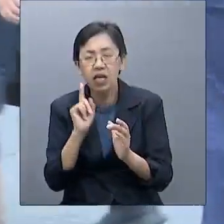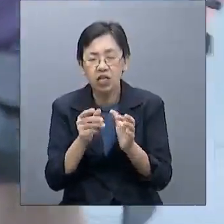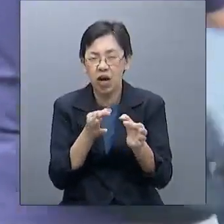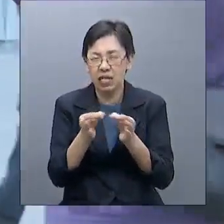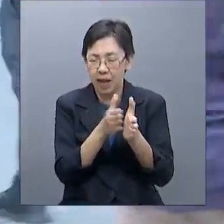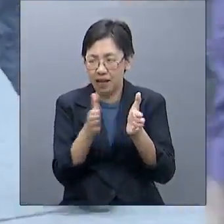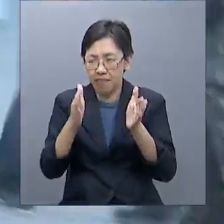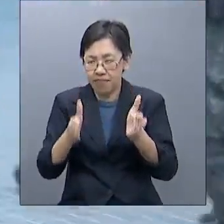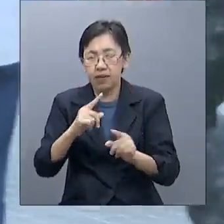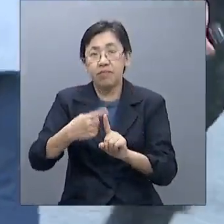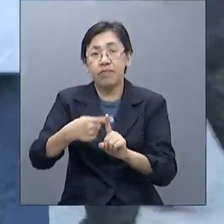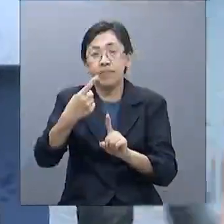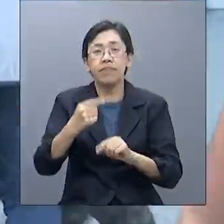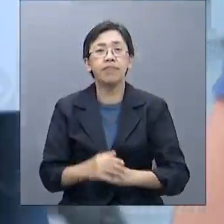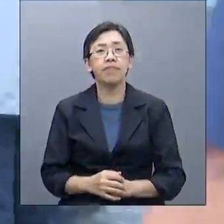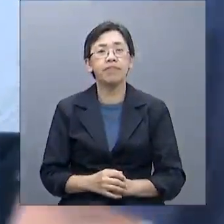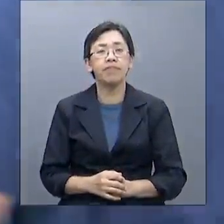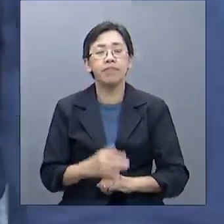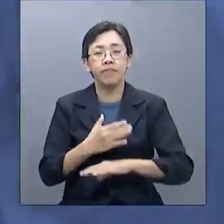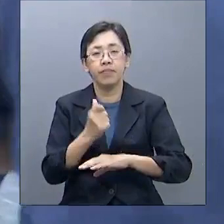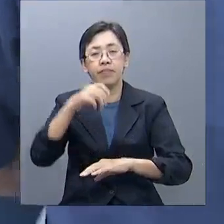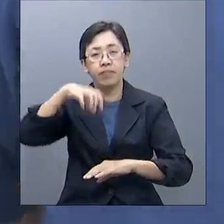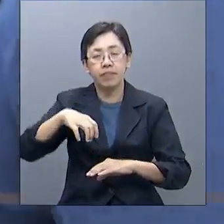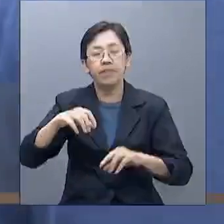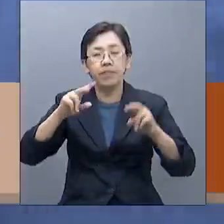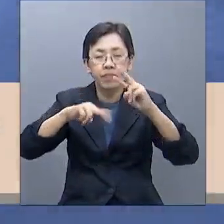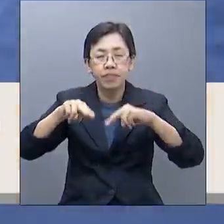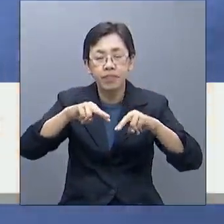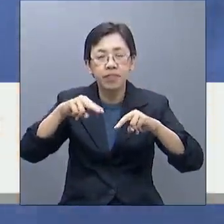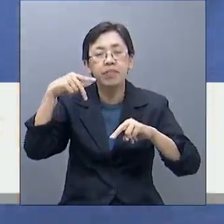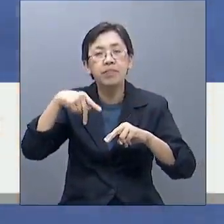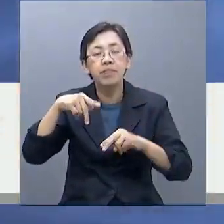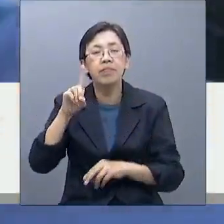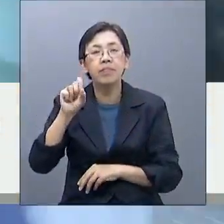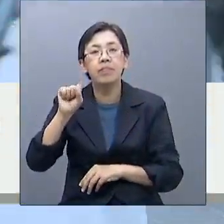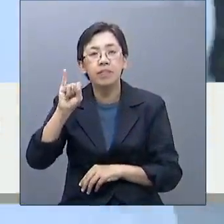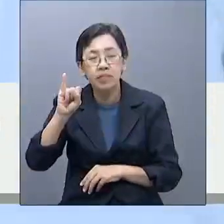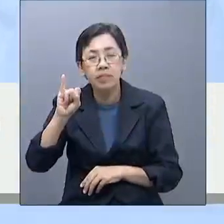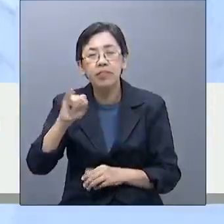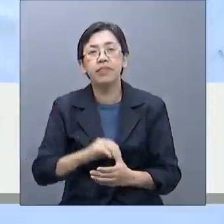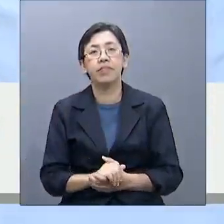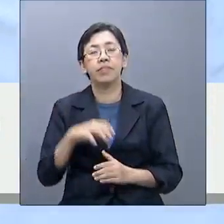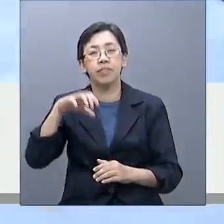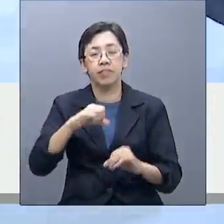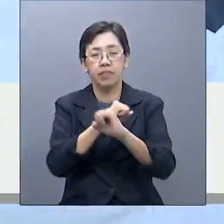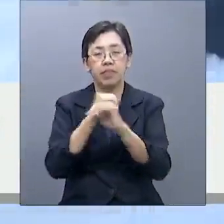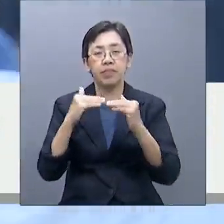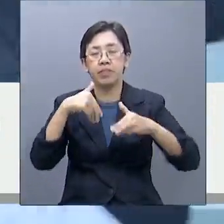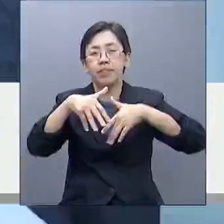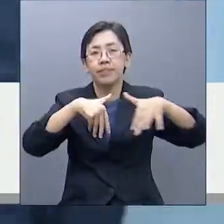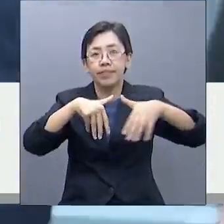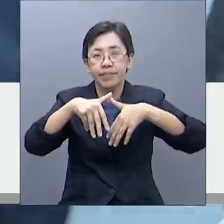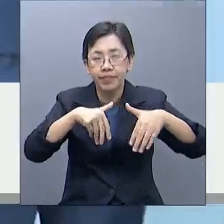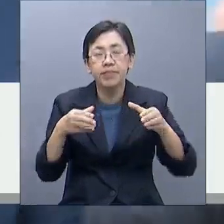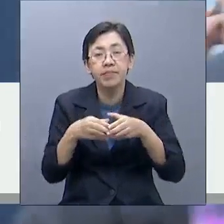พันตำรวจตรีสุริยาสิงหกมลอธิบดีกรมสอบสวนคดีพิเศษพร้อมด้วยเจ้าหน้าที่จากกองคดีคุ้มครองผู้บริโภคและชุดป